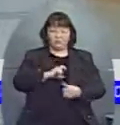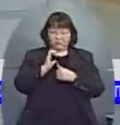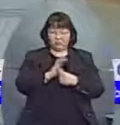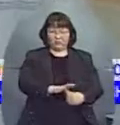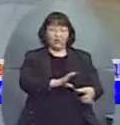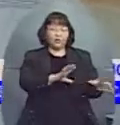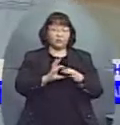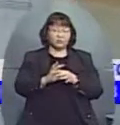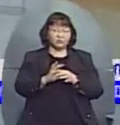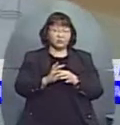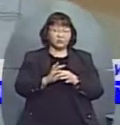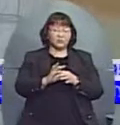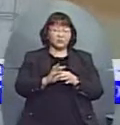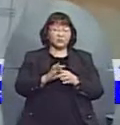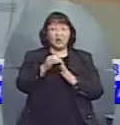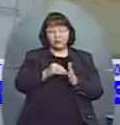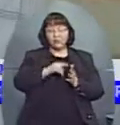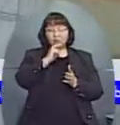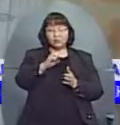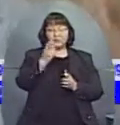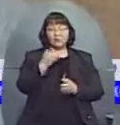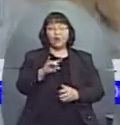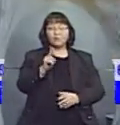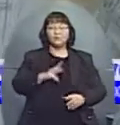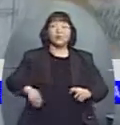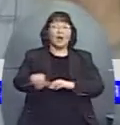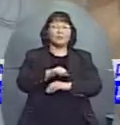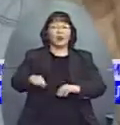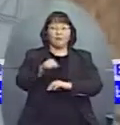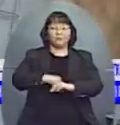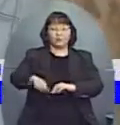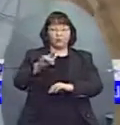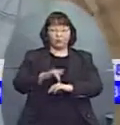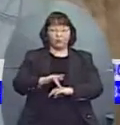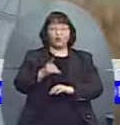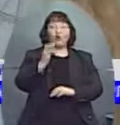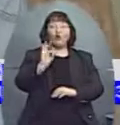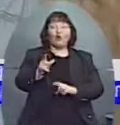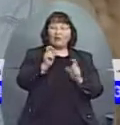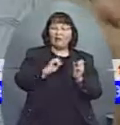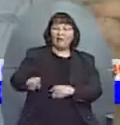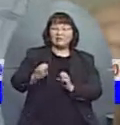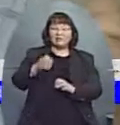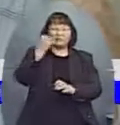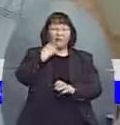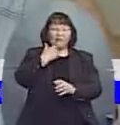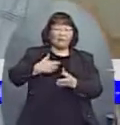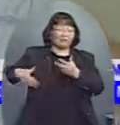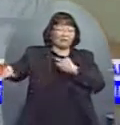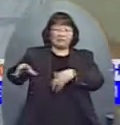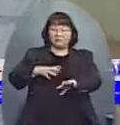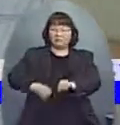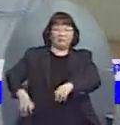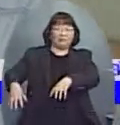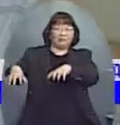ёстой. Хөвсгөл аймгийн төвийн одоо тэр хог хайдаг газар ямар их бохор хүндрэлтэй